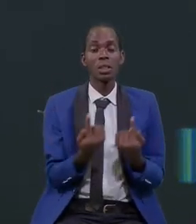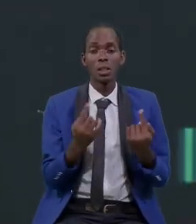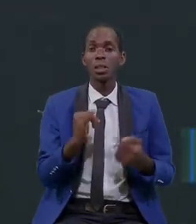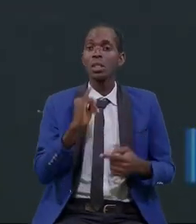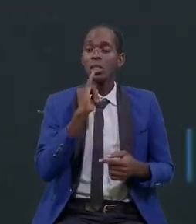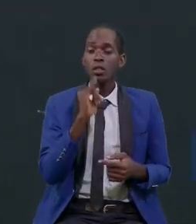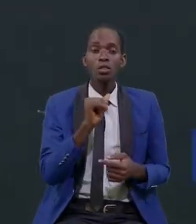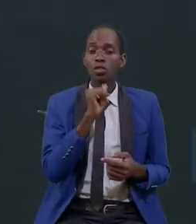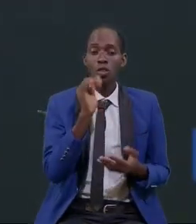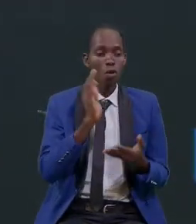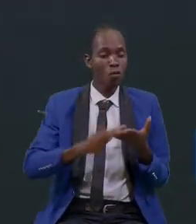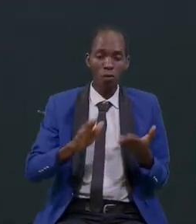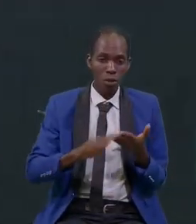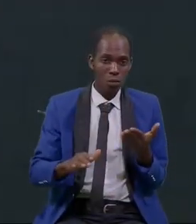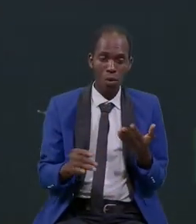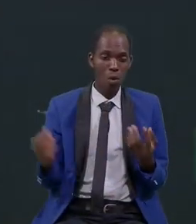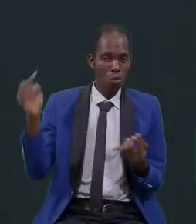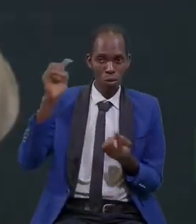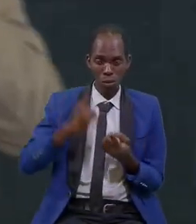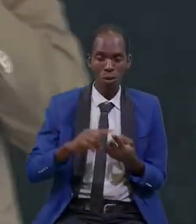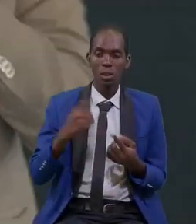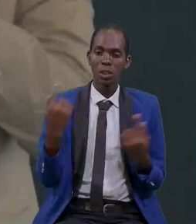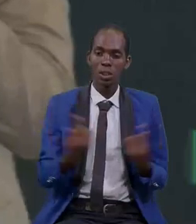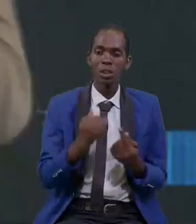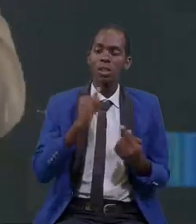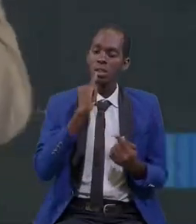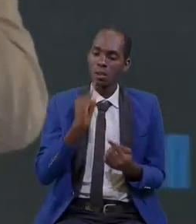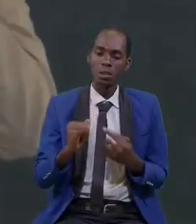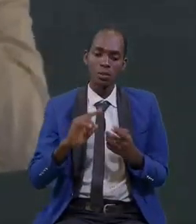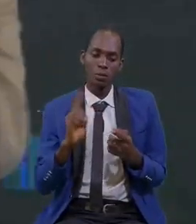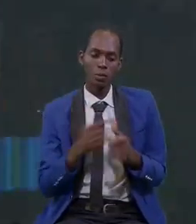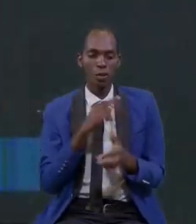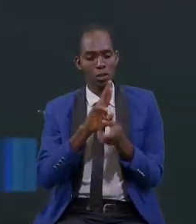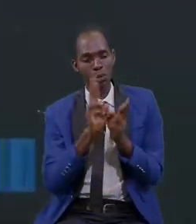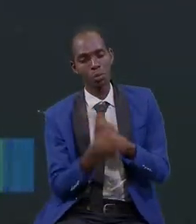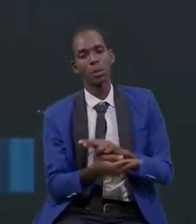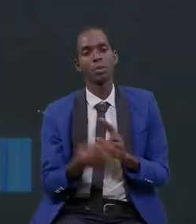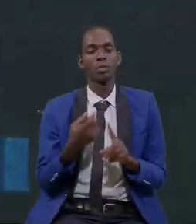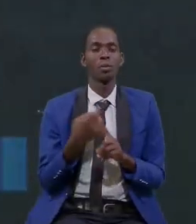pas pardonné à moins que qu'on ne s'en repente.